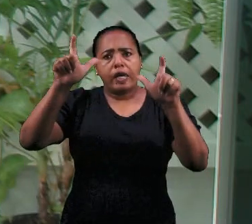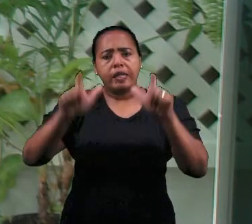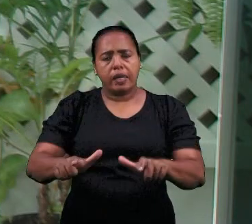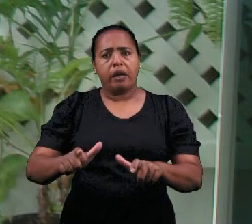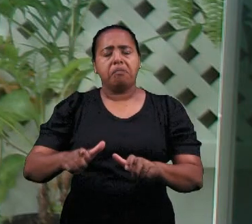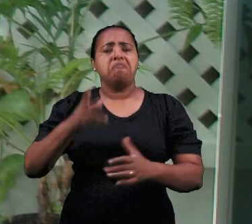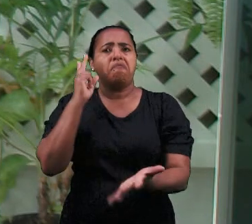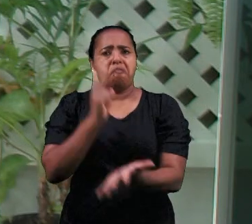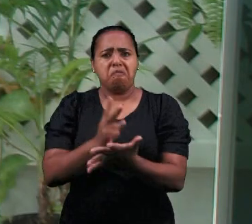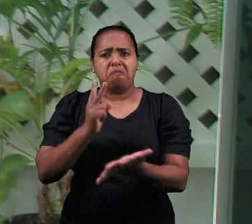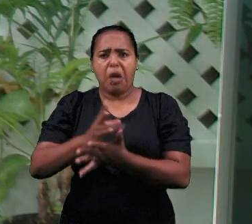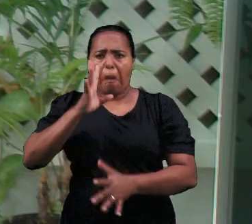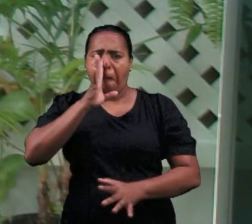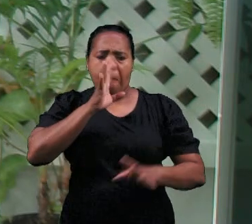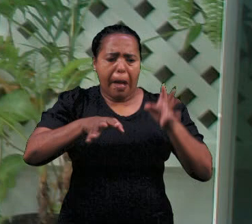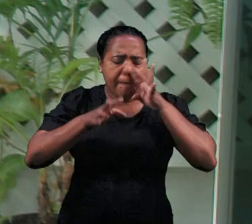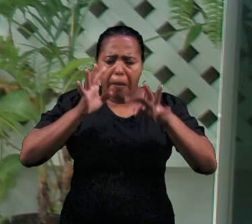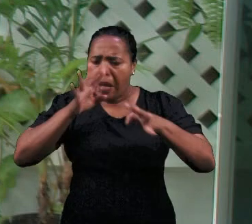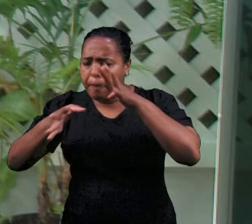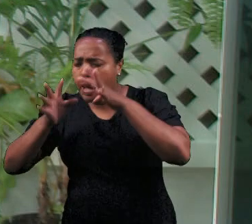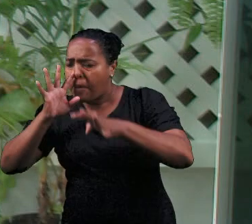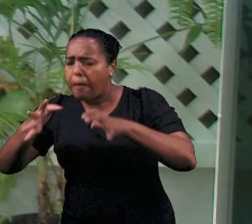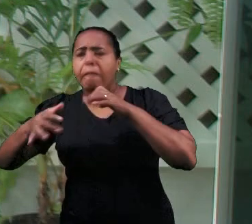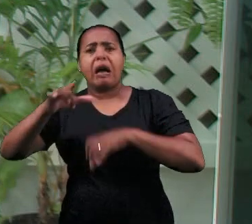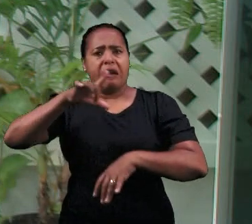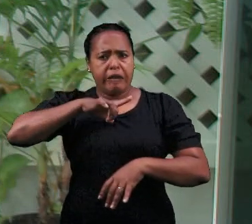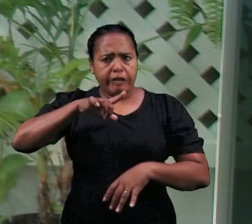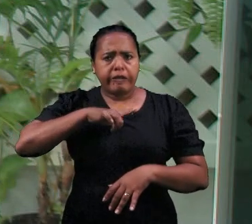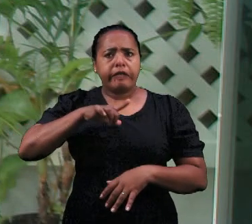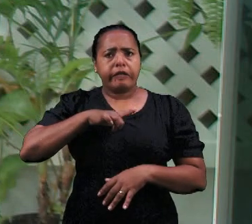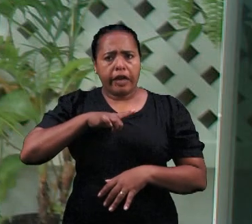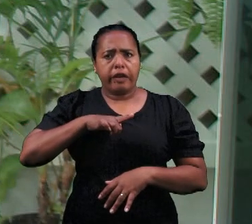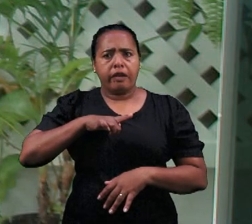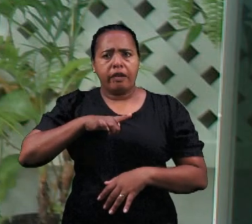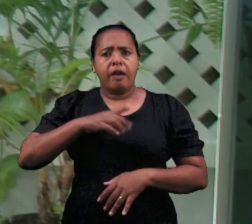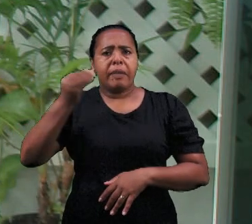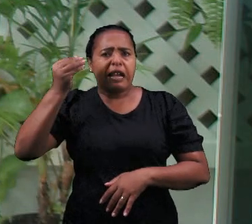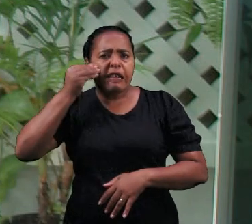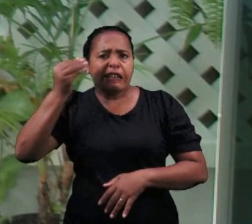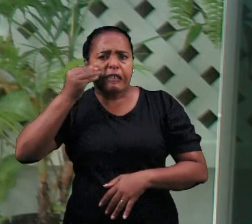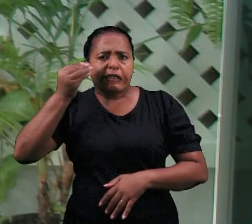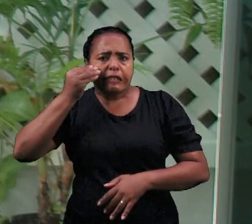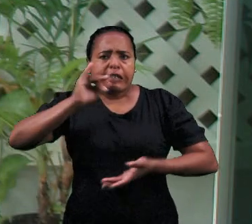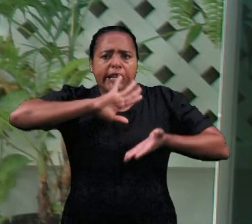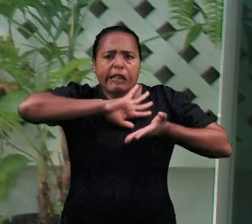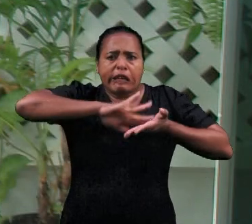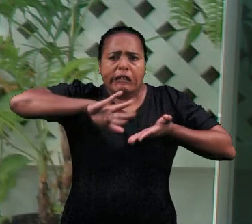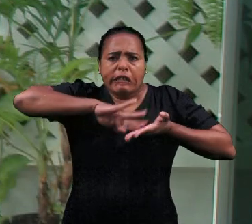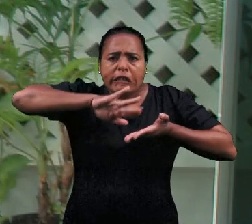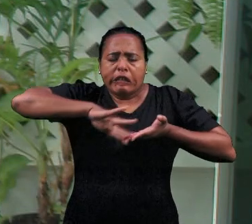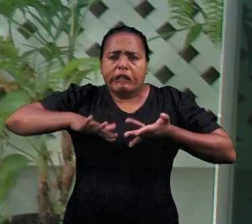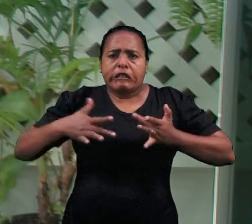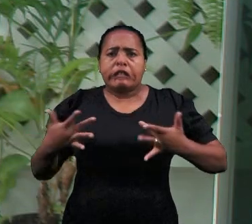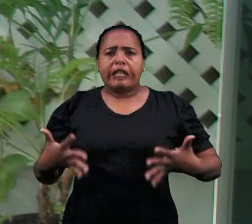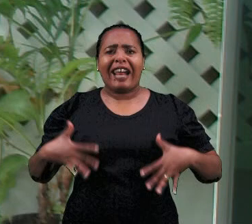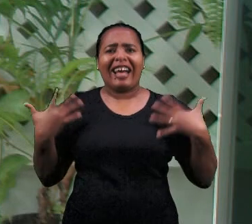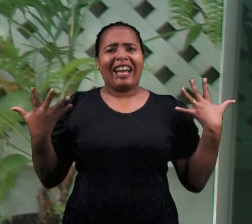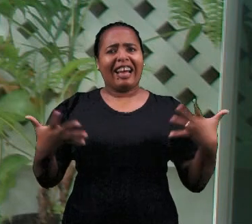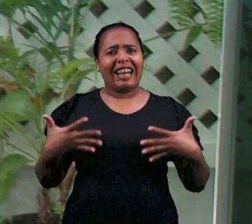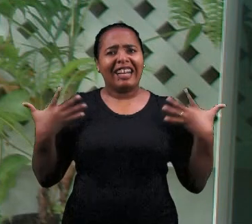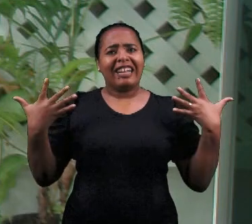sont appliquées, même que les accusations, les mensonges existent pour